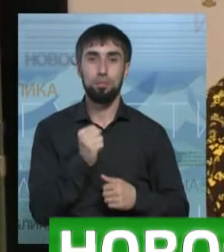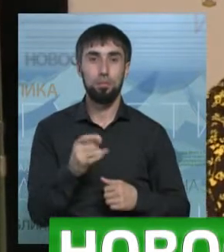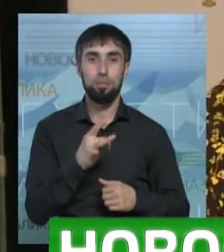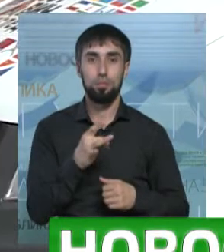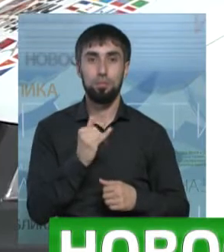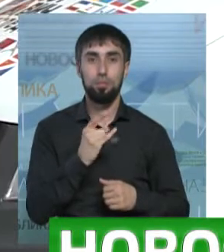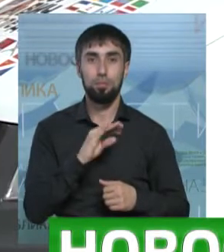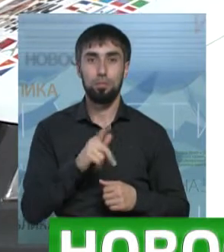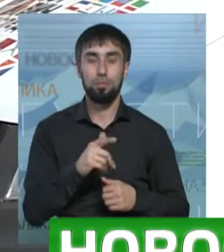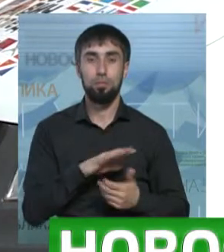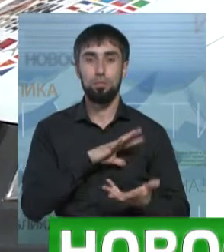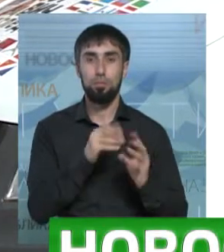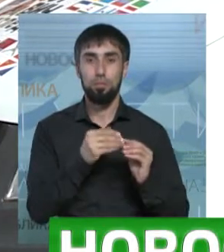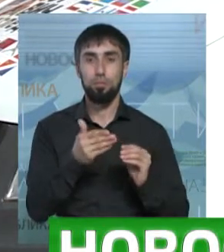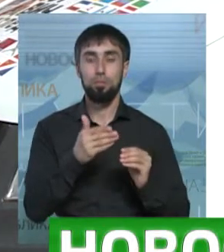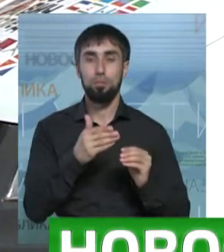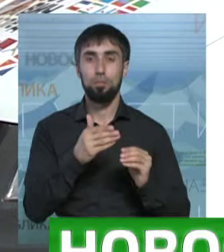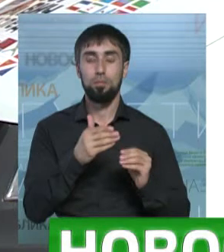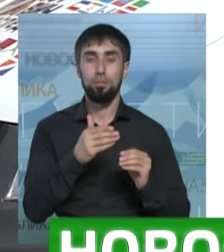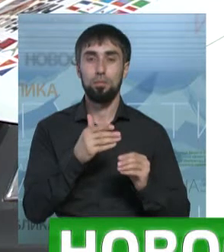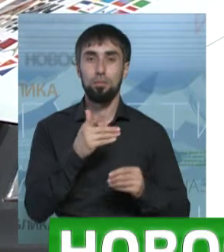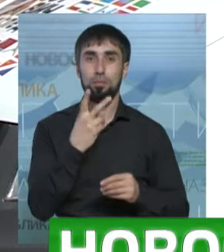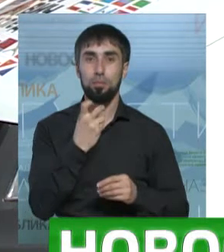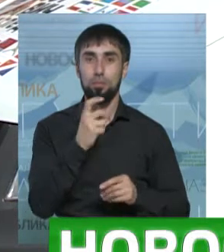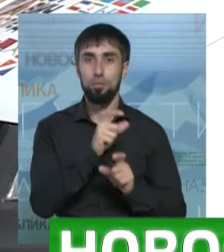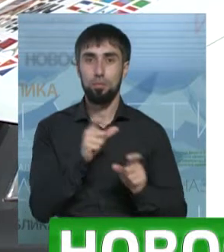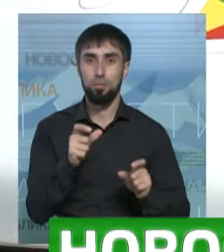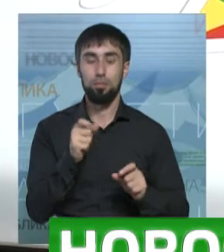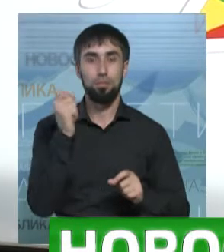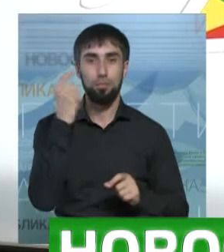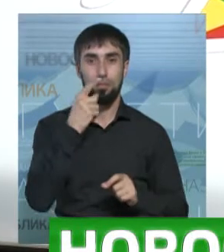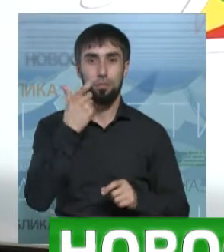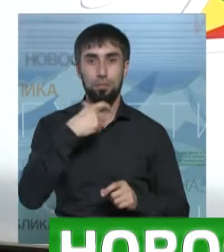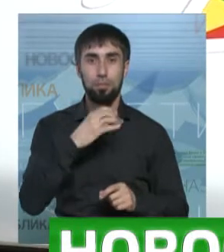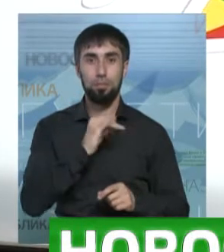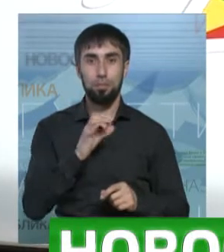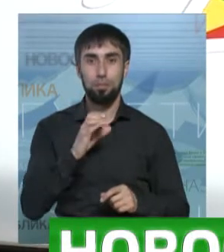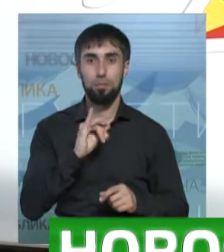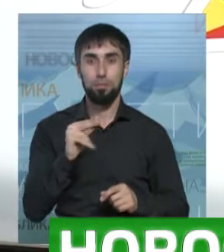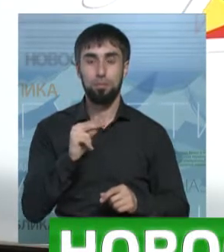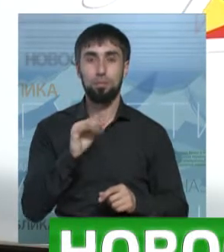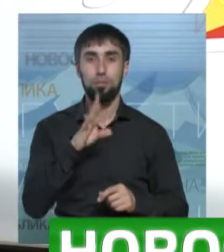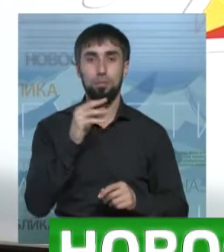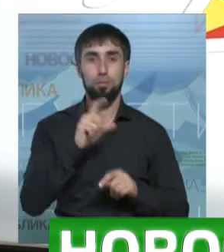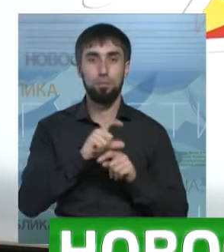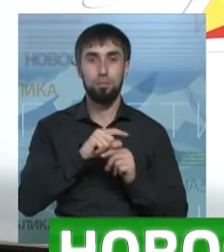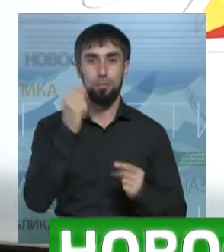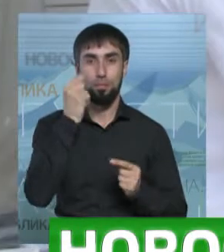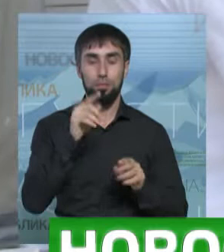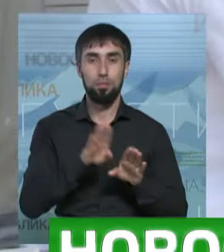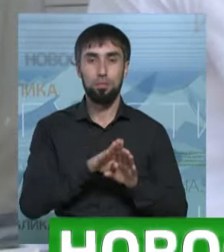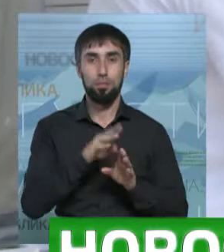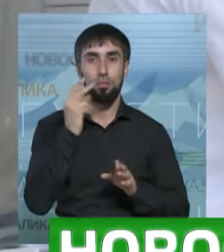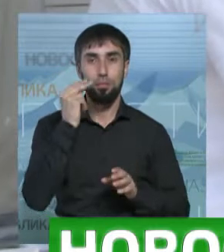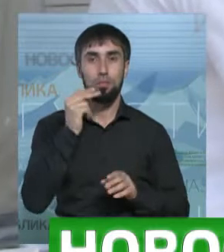региональном уровне. В общей сложности в республике около 200 человек узнали свой ВИЧ-статус. По словам психолога, такие цифры связаны